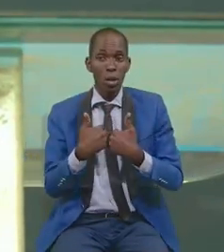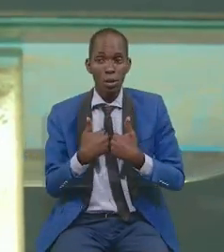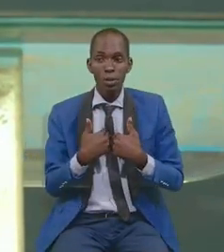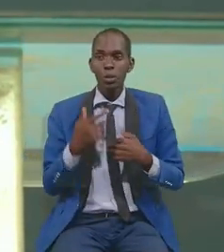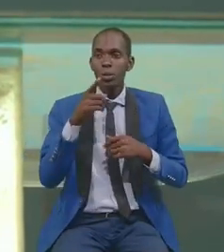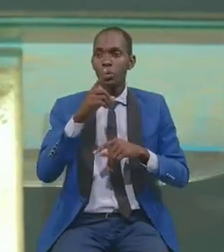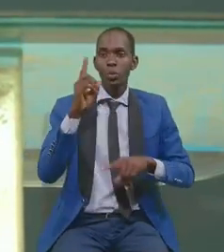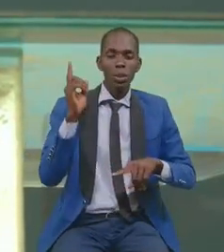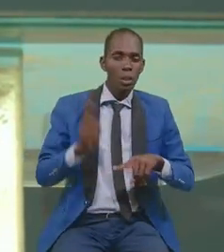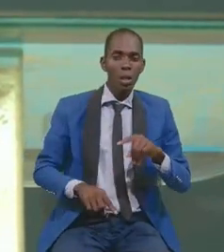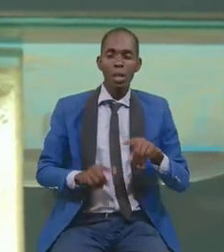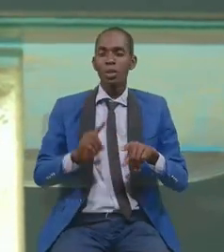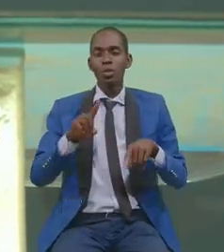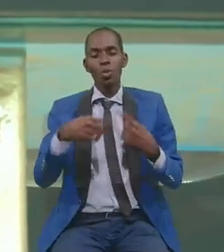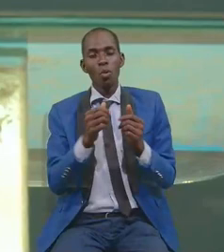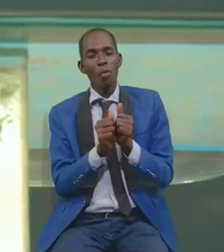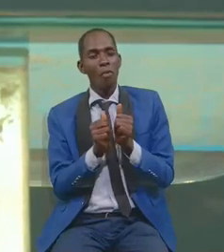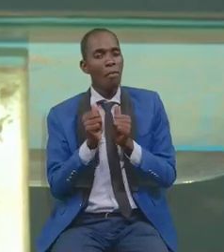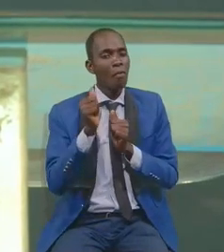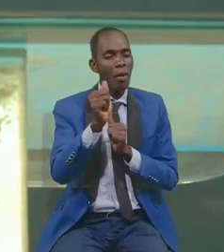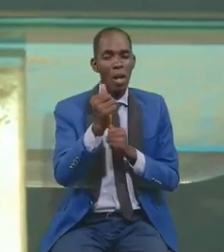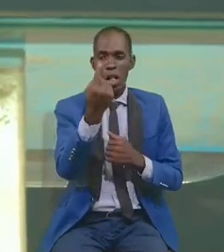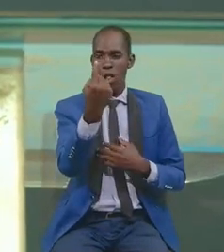pouvez pas aller de loin tout seul.